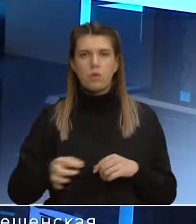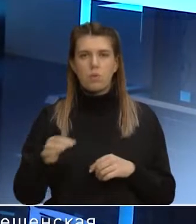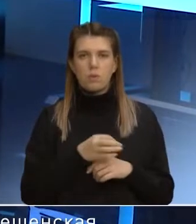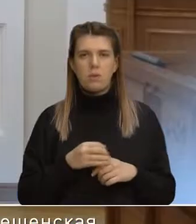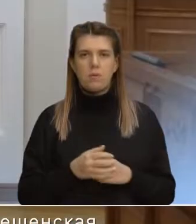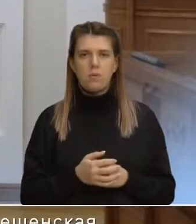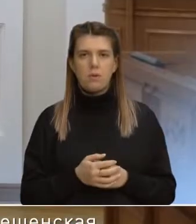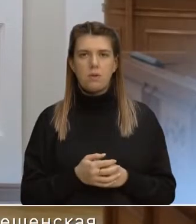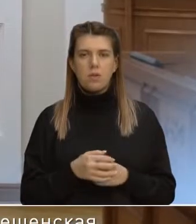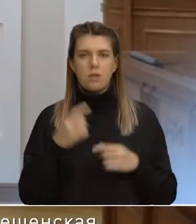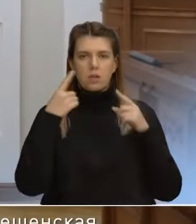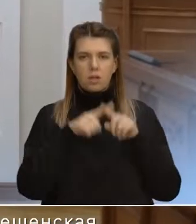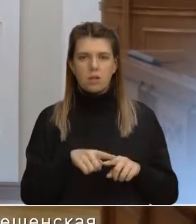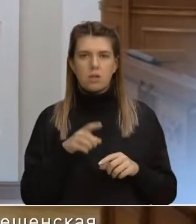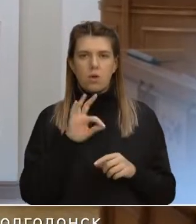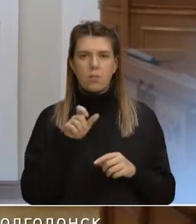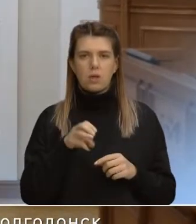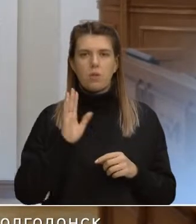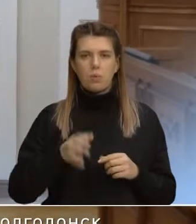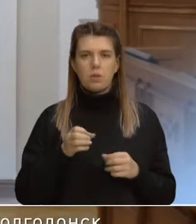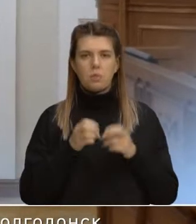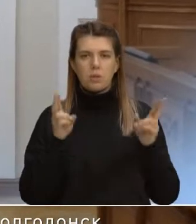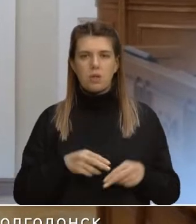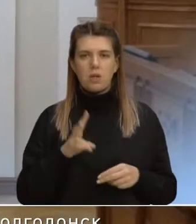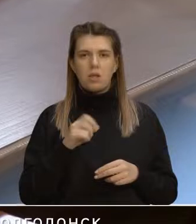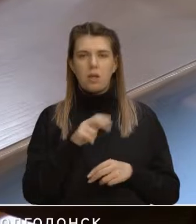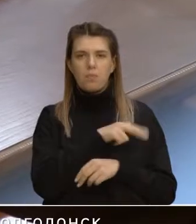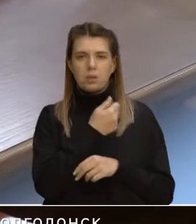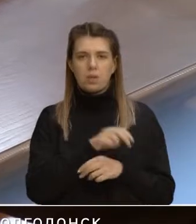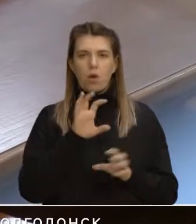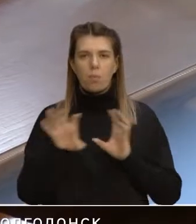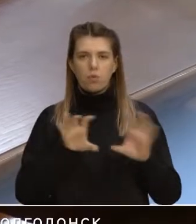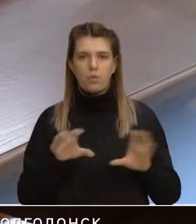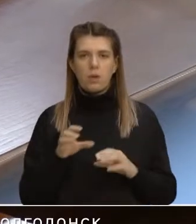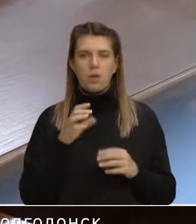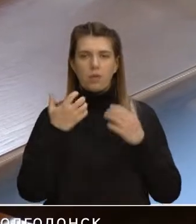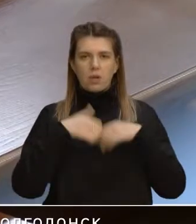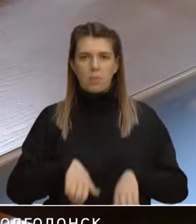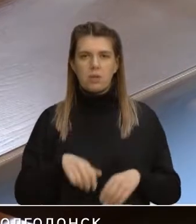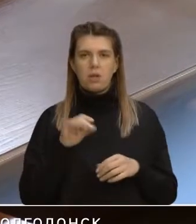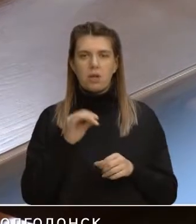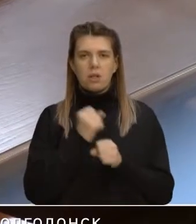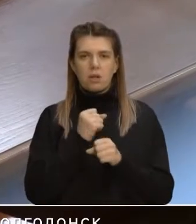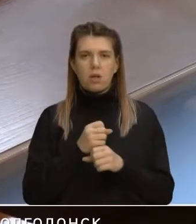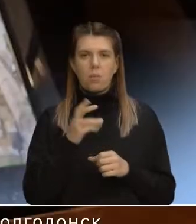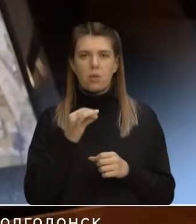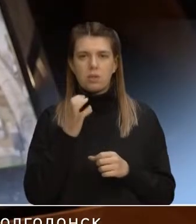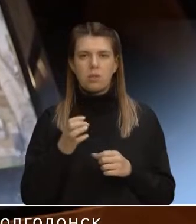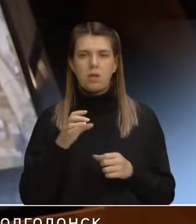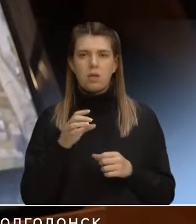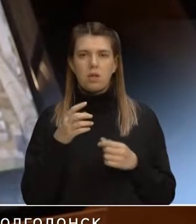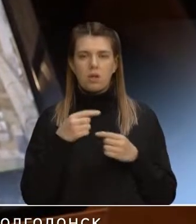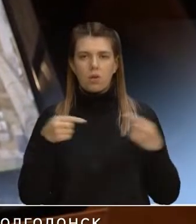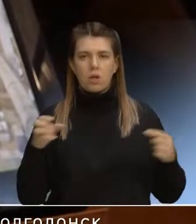области Василий Голубев. Технологический объект будет специализироваться на медицинском оборудовании, автоматизации производственных процессов и на